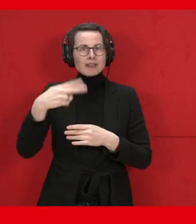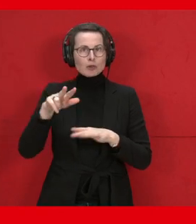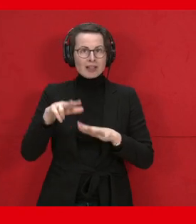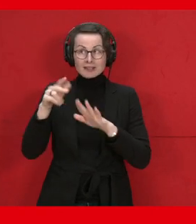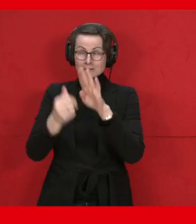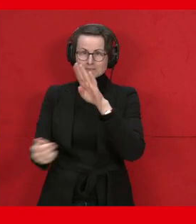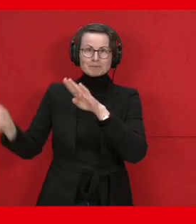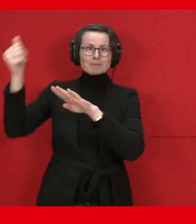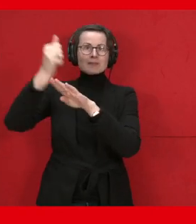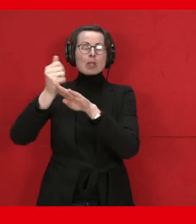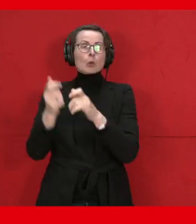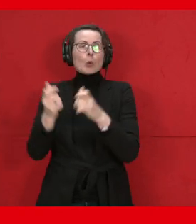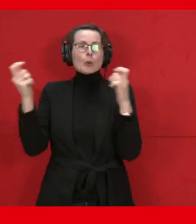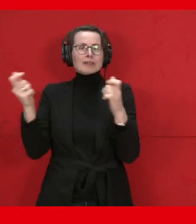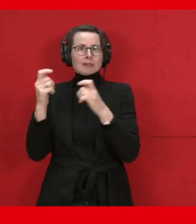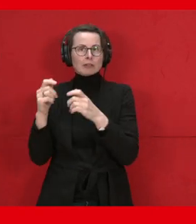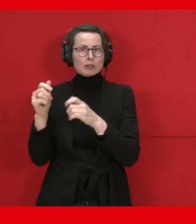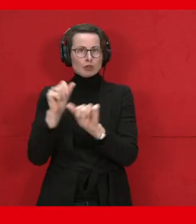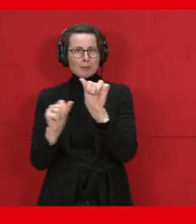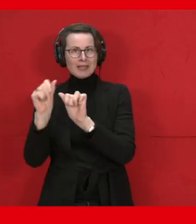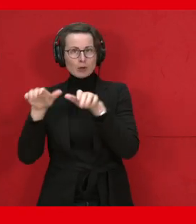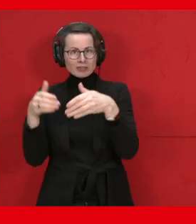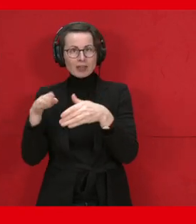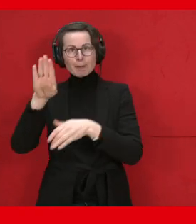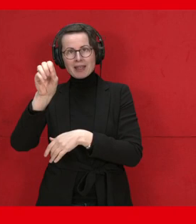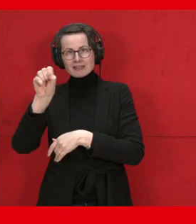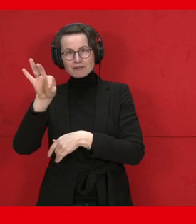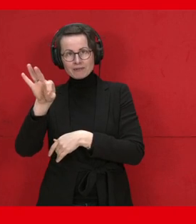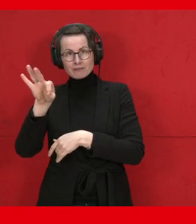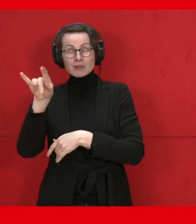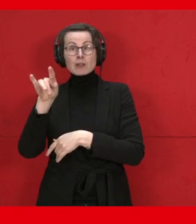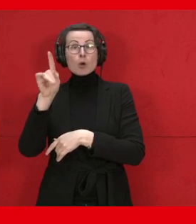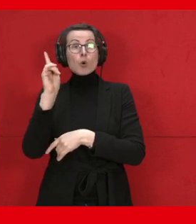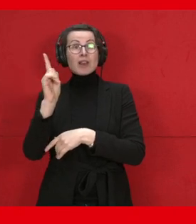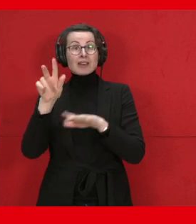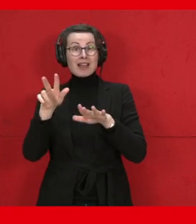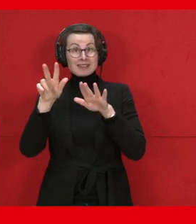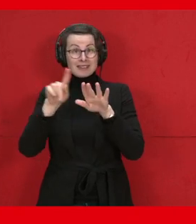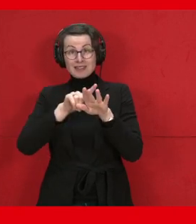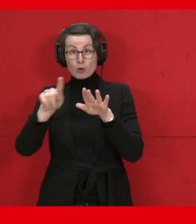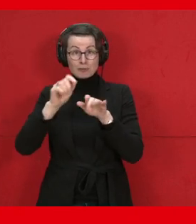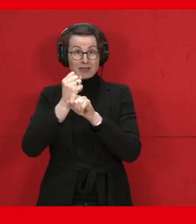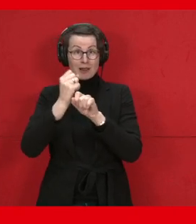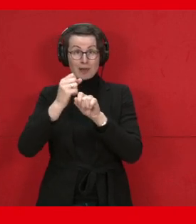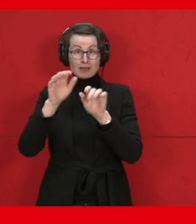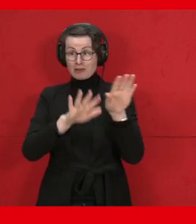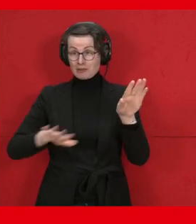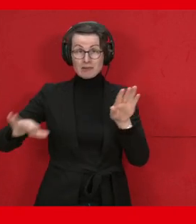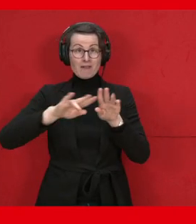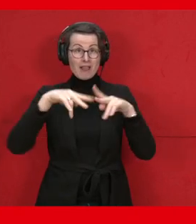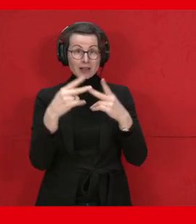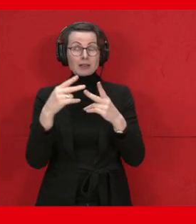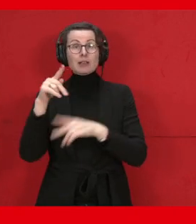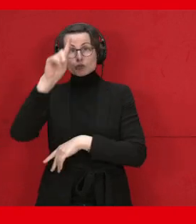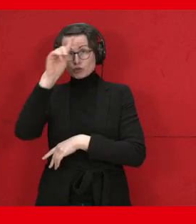des größten Chemiekonzerns BASF. Weltweit rund 118.000 Mitarbeiter, in Deutschland allein 50.000. Sie